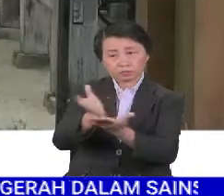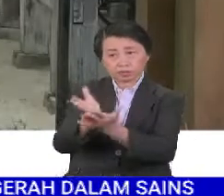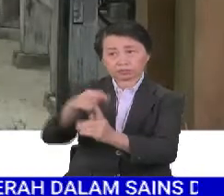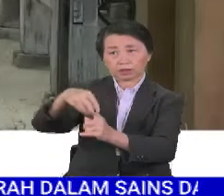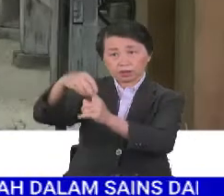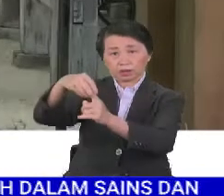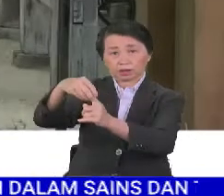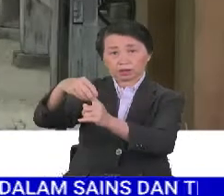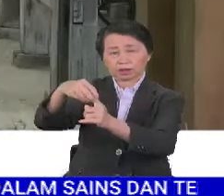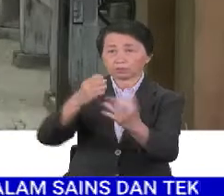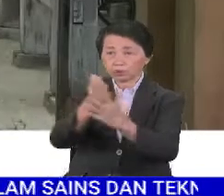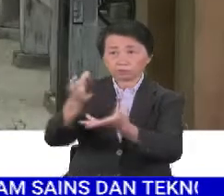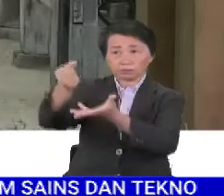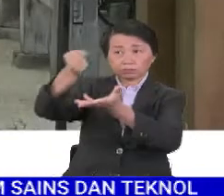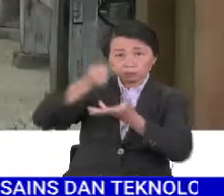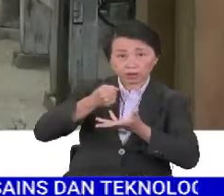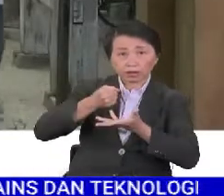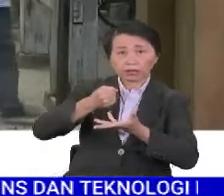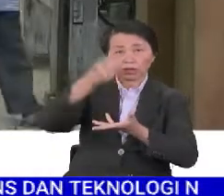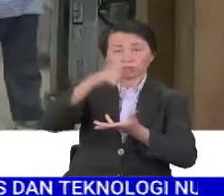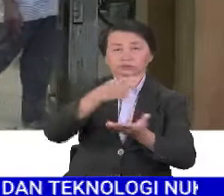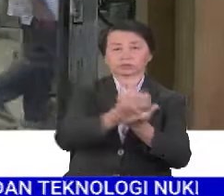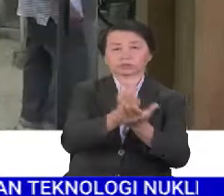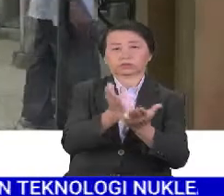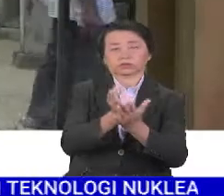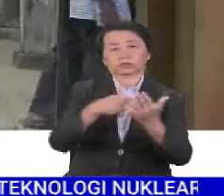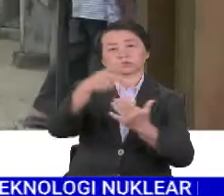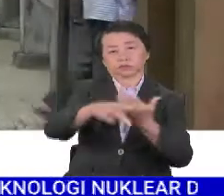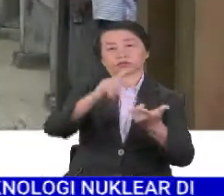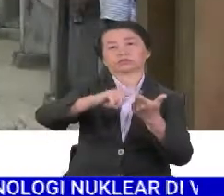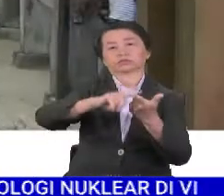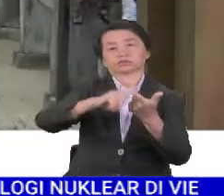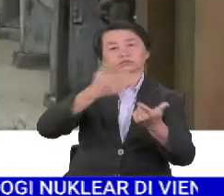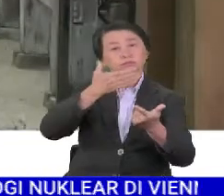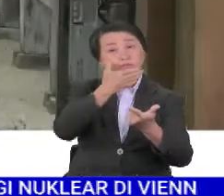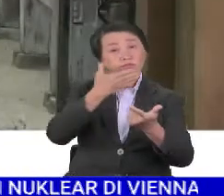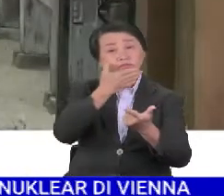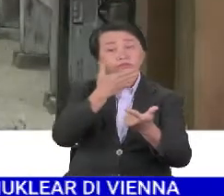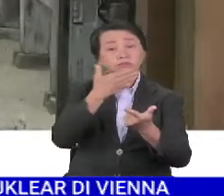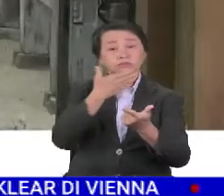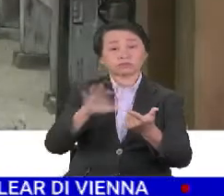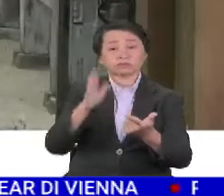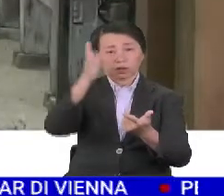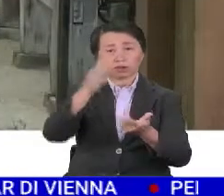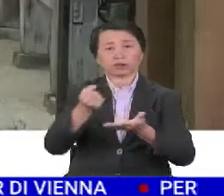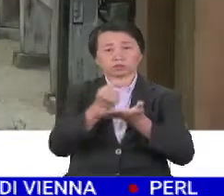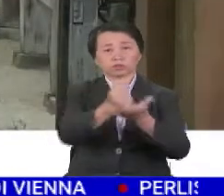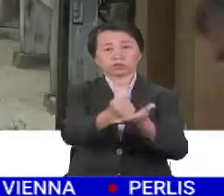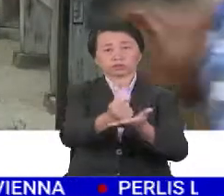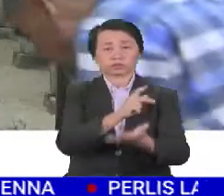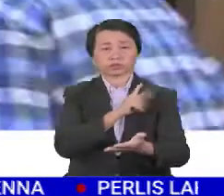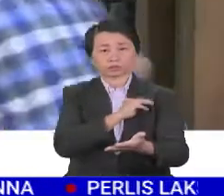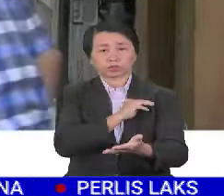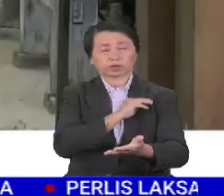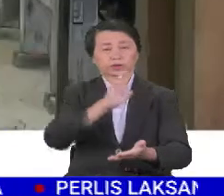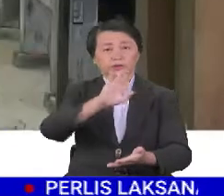melaju keutamaan diberikan untuk program-progation ini jelas bahwa ia akan membantu pihak Kementerian